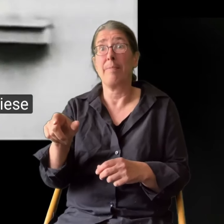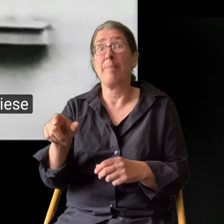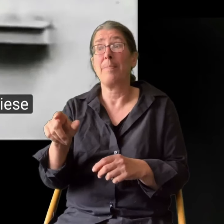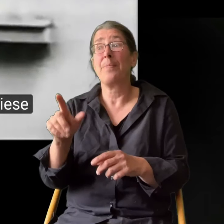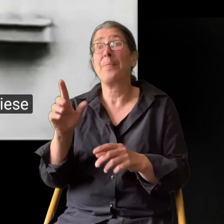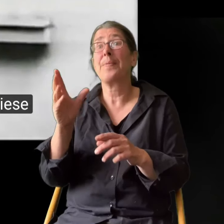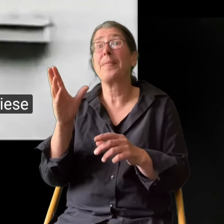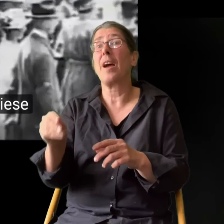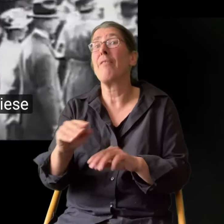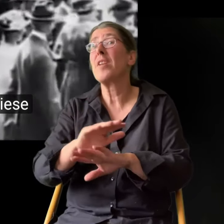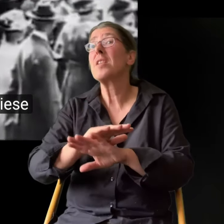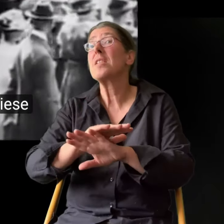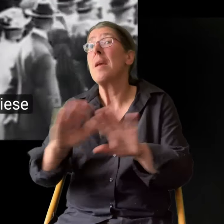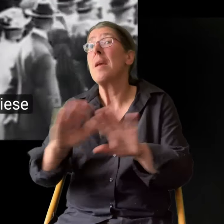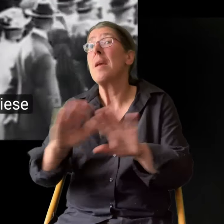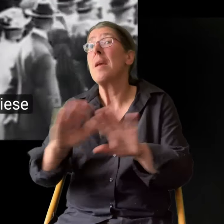nie eine politische Gewalt bekommen.